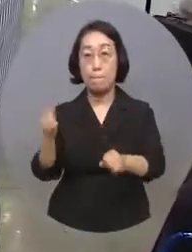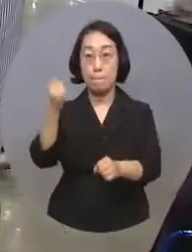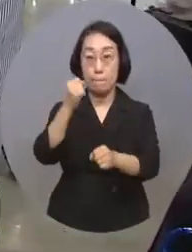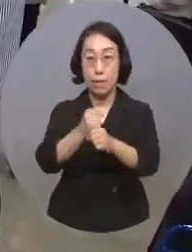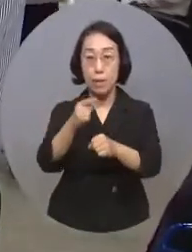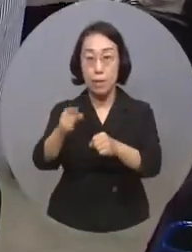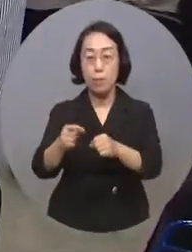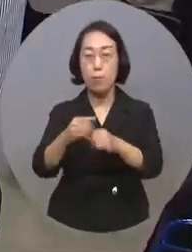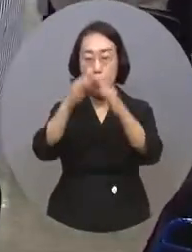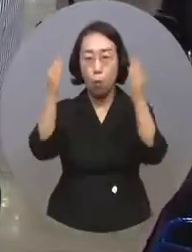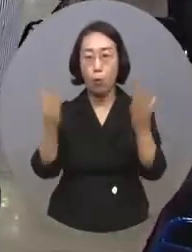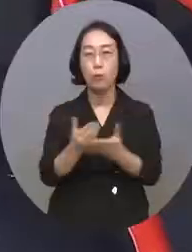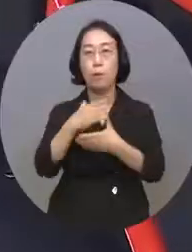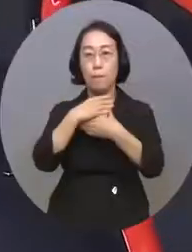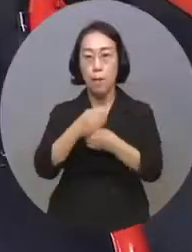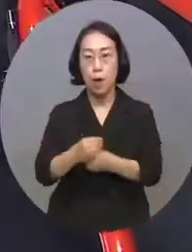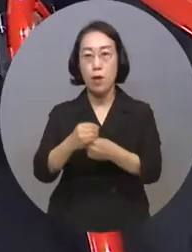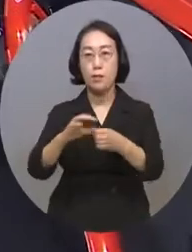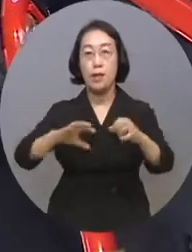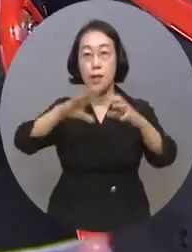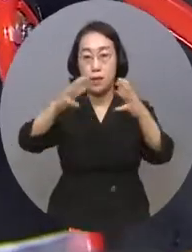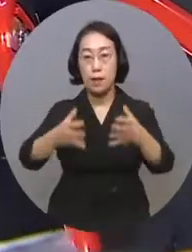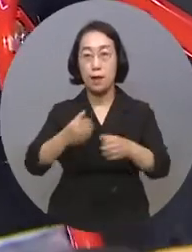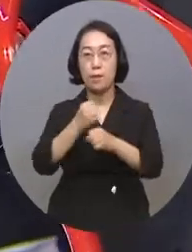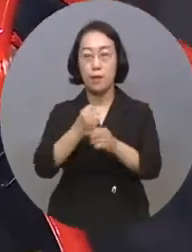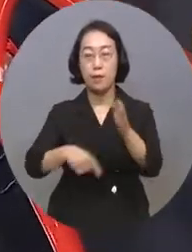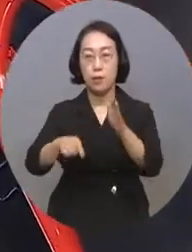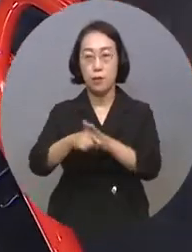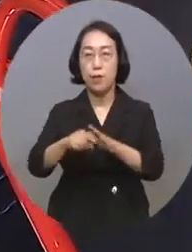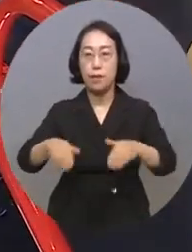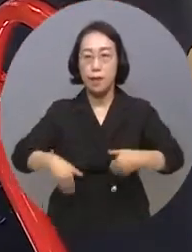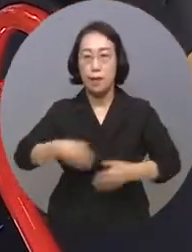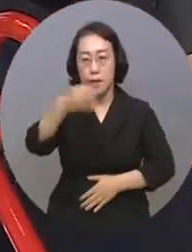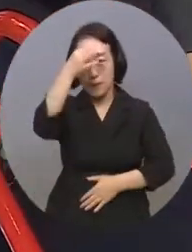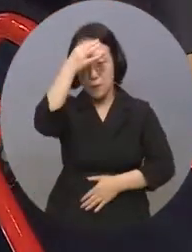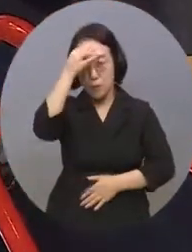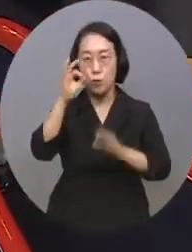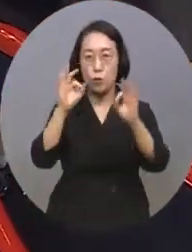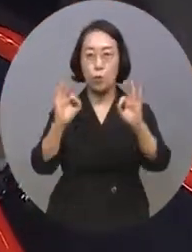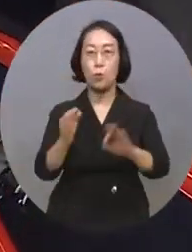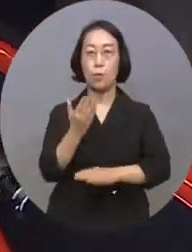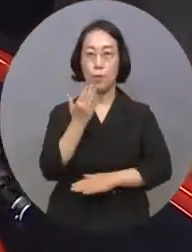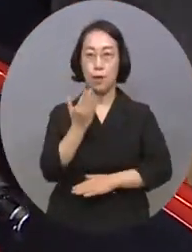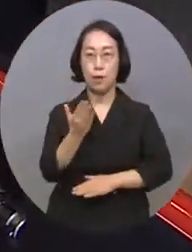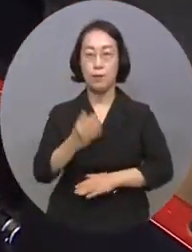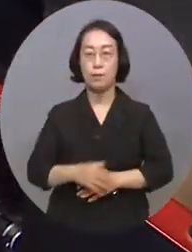수 있는 세상을 만들기 위한 따뜻한 기술을 엿볼 수 있는 시간이 됐습니다